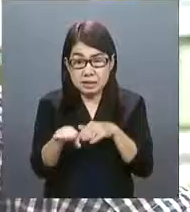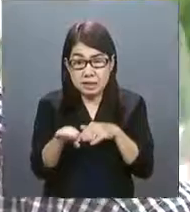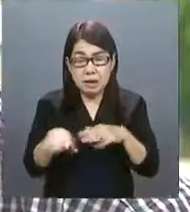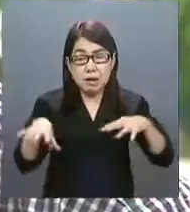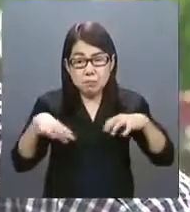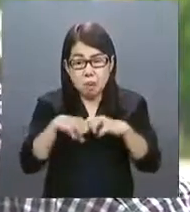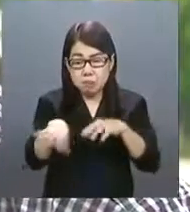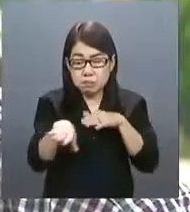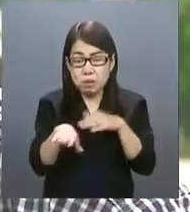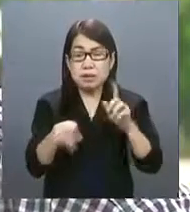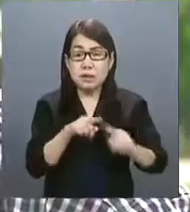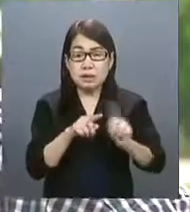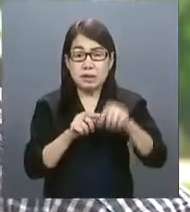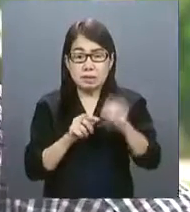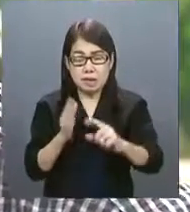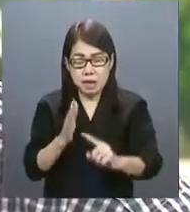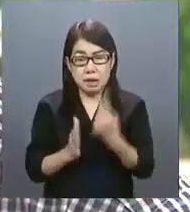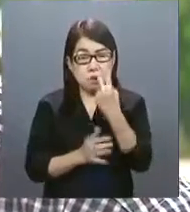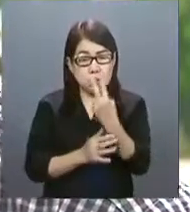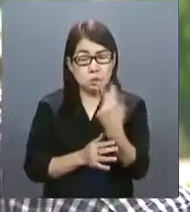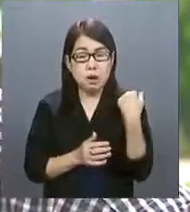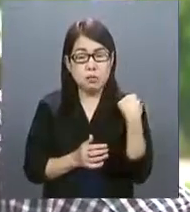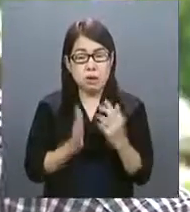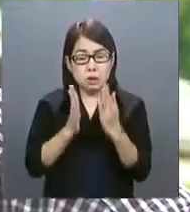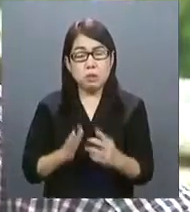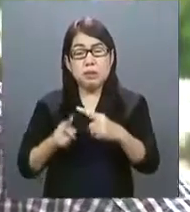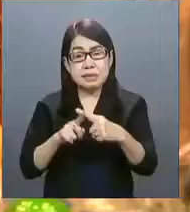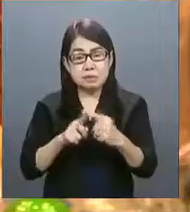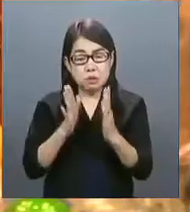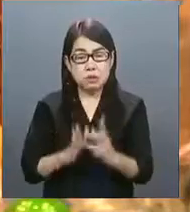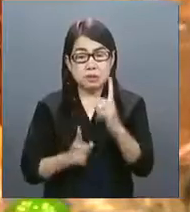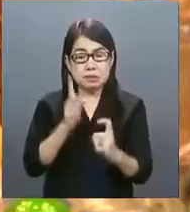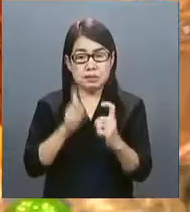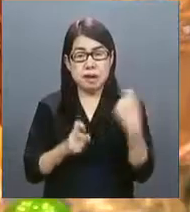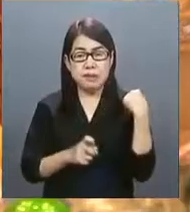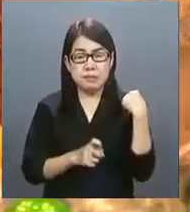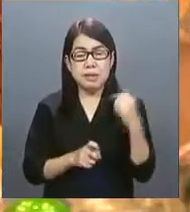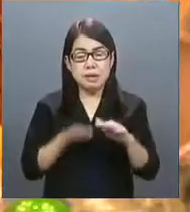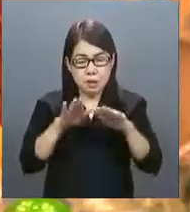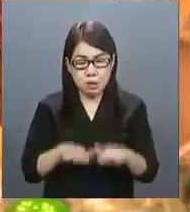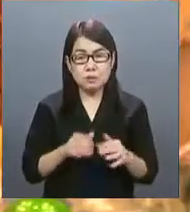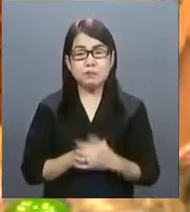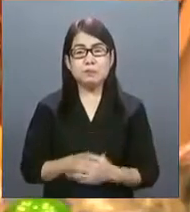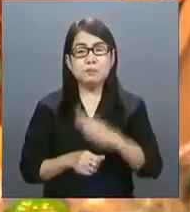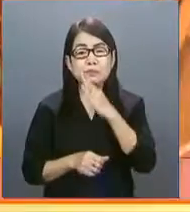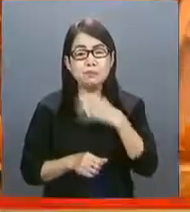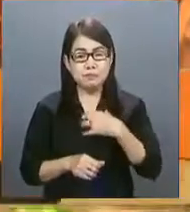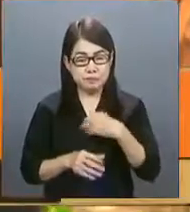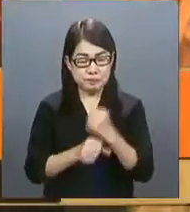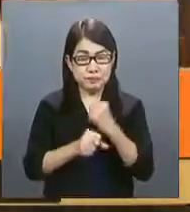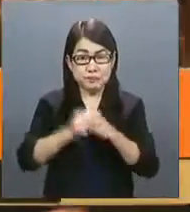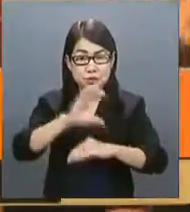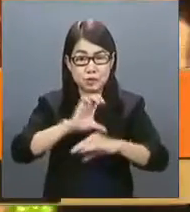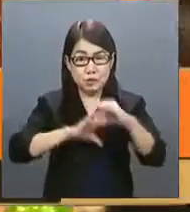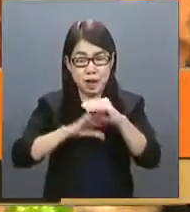บว่าจำนวนผู้บาดเจ็บและเสียชีวิตเนี่ยมีแนวโน้มที่จะลดลงครับ ถ้าหากว่าเราจะทำโครงการนี้ให้ขยายผลไปทั้งประ